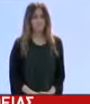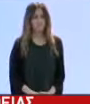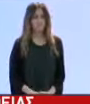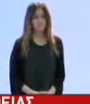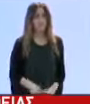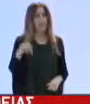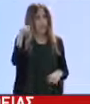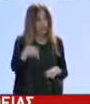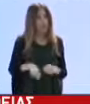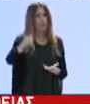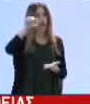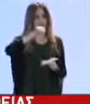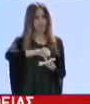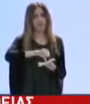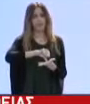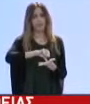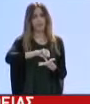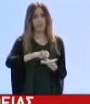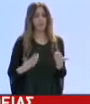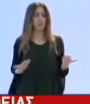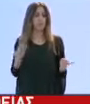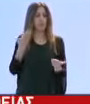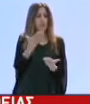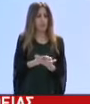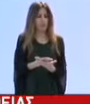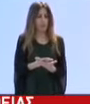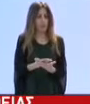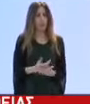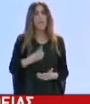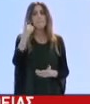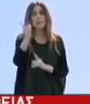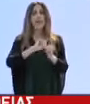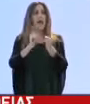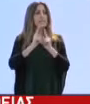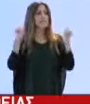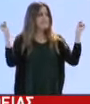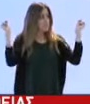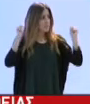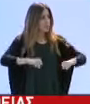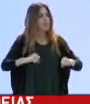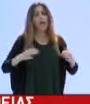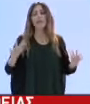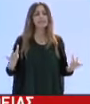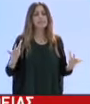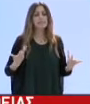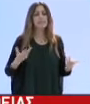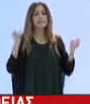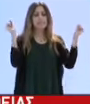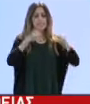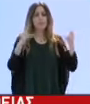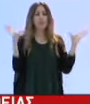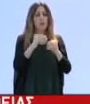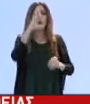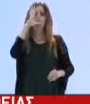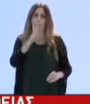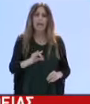Εδώ στην Αθήνα προτείνουμε μια συμφωνία αλήθειας σε όλες τις Ελληνίδες και σε όλους